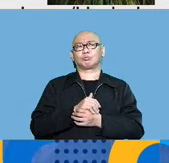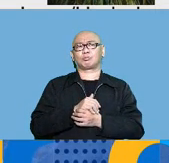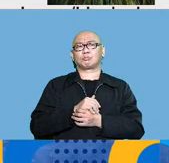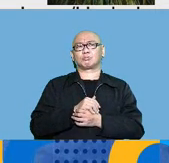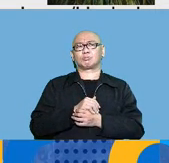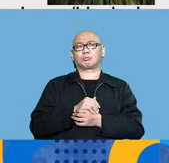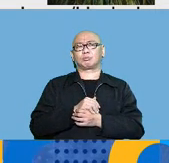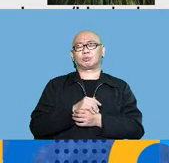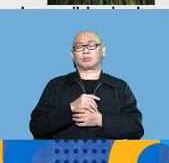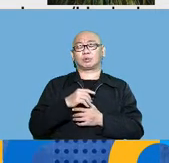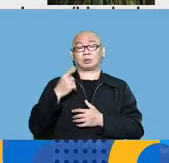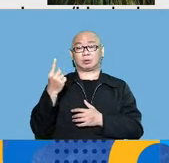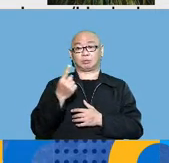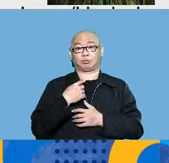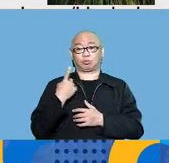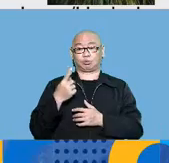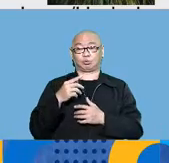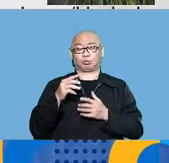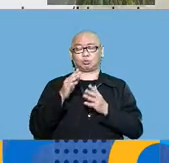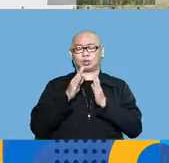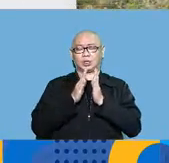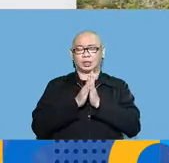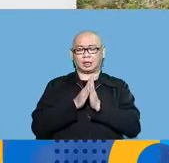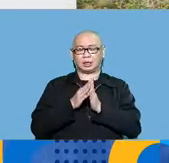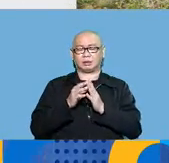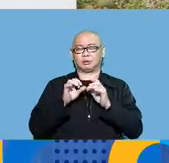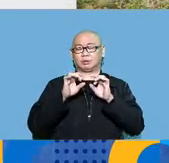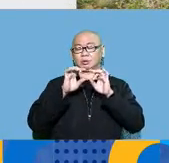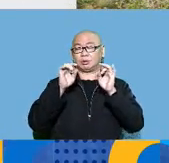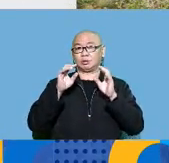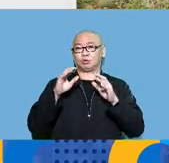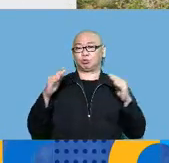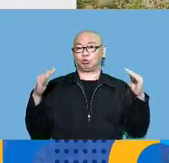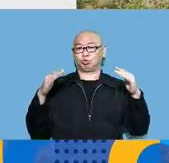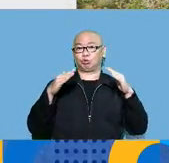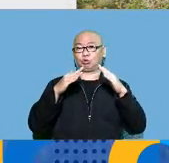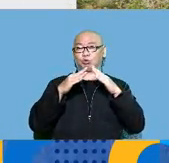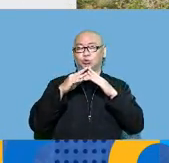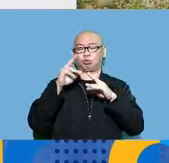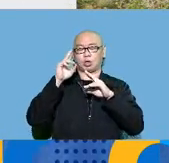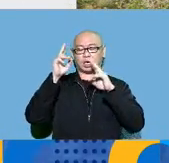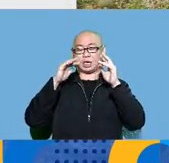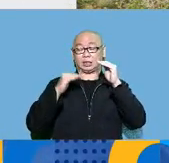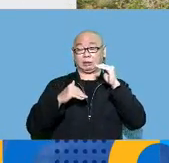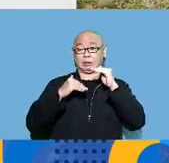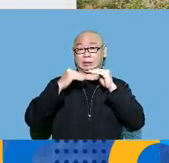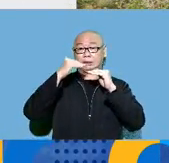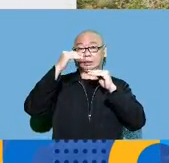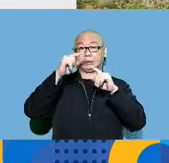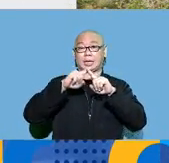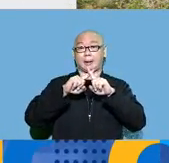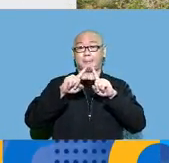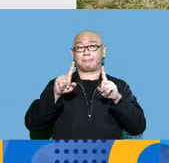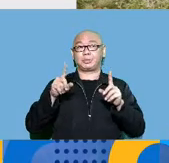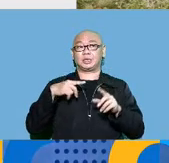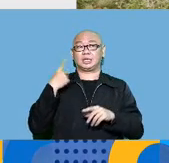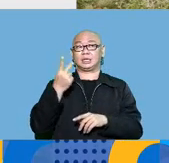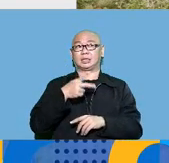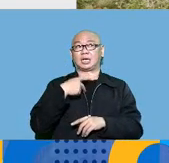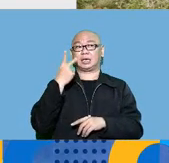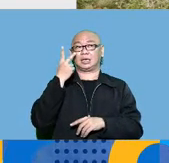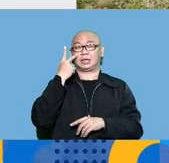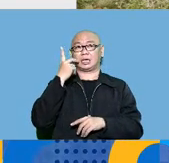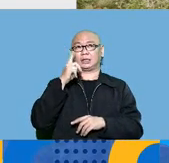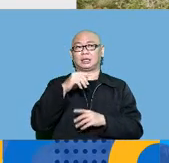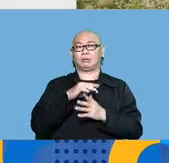Hadirin yang kami muliakan, meskipun keanekaragaman hayati di Gunung Ungaran cukup tinggi, tetapi kita juga melihat ada